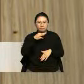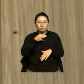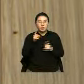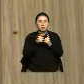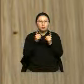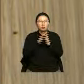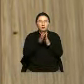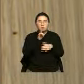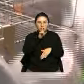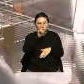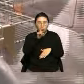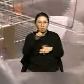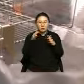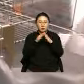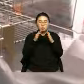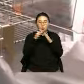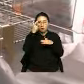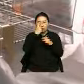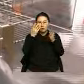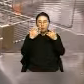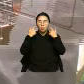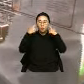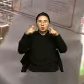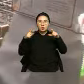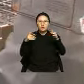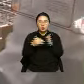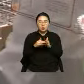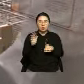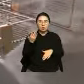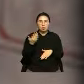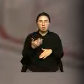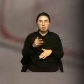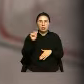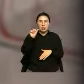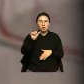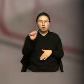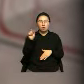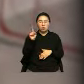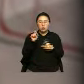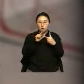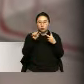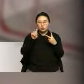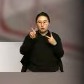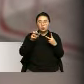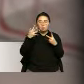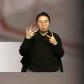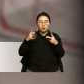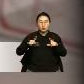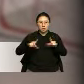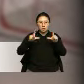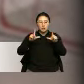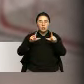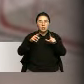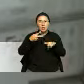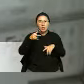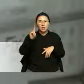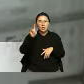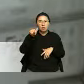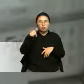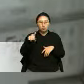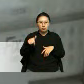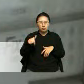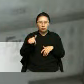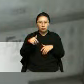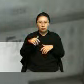증상을 직접 신고해 자택 검사를 받고 확진됐습니다. A씨는 2월 28일 대구 동산병원 입원